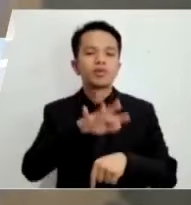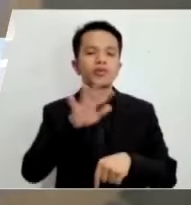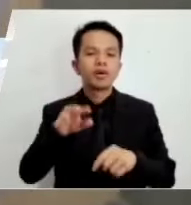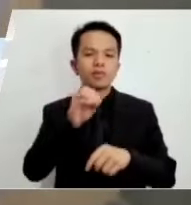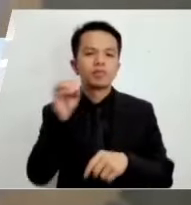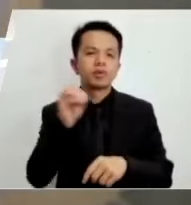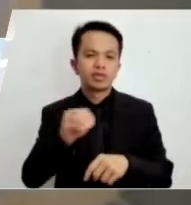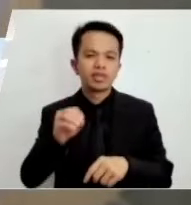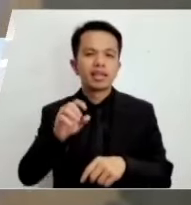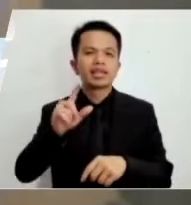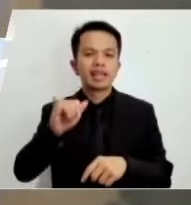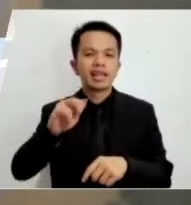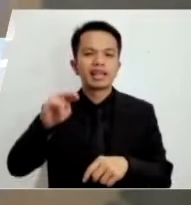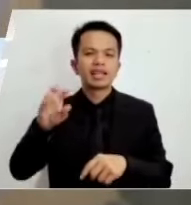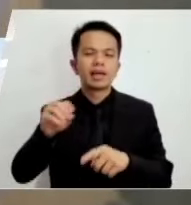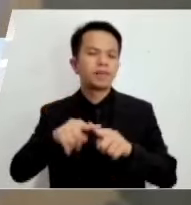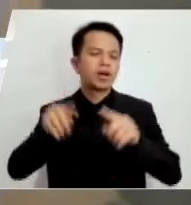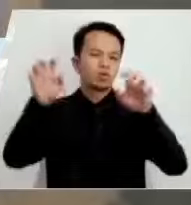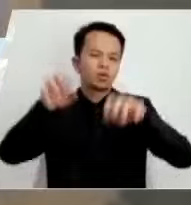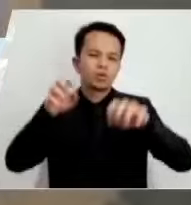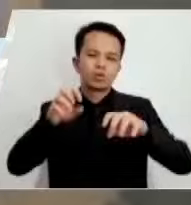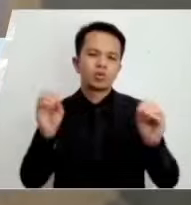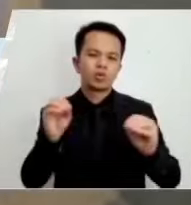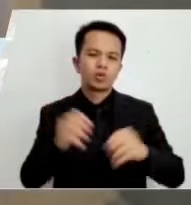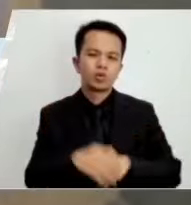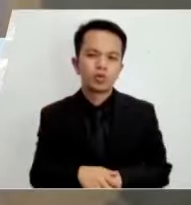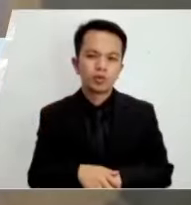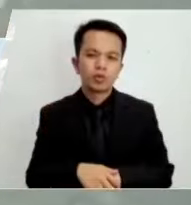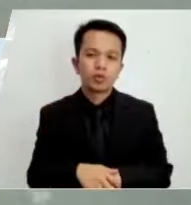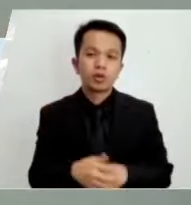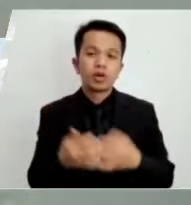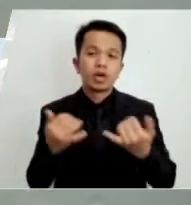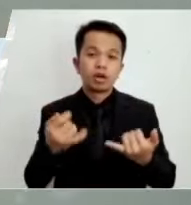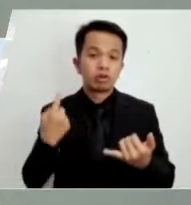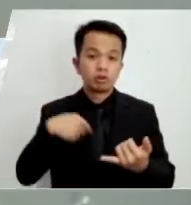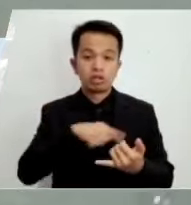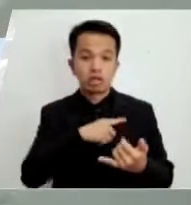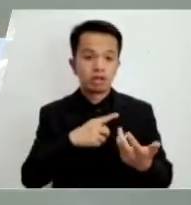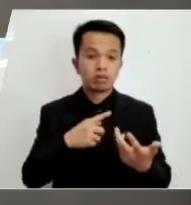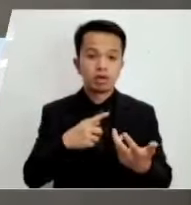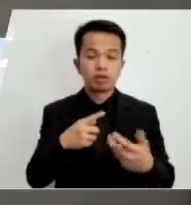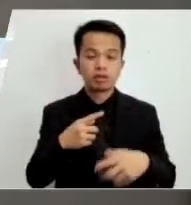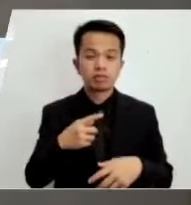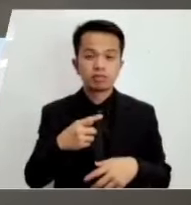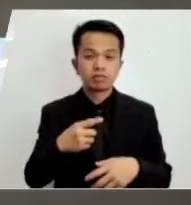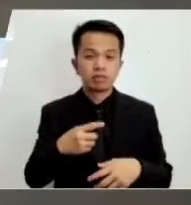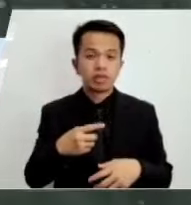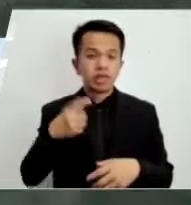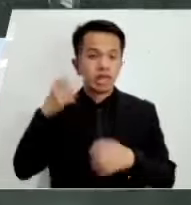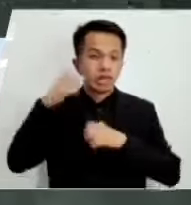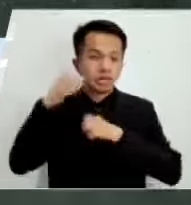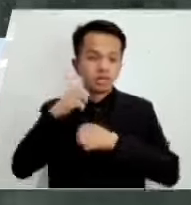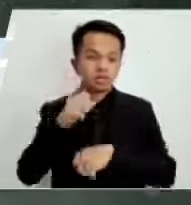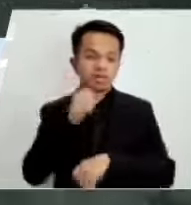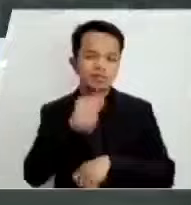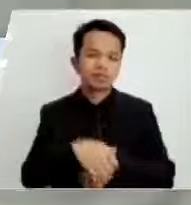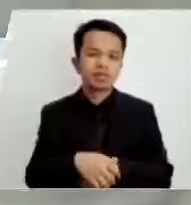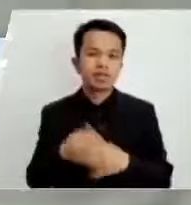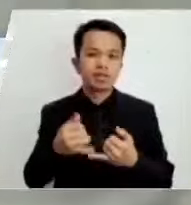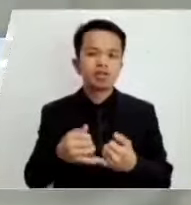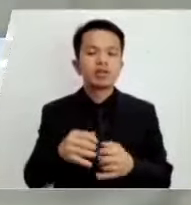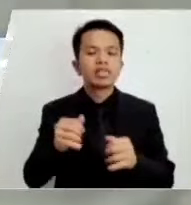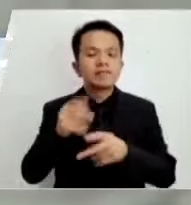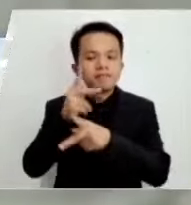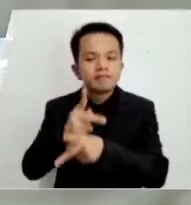mag-ulan So um kaya hindi po tayo pwede maging complacent kasabay niyan ay ang pagbabantay sa supply ng tubig gaya rito sa